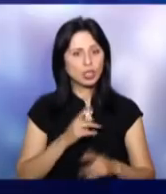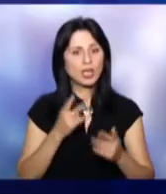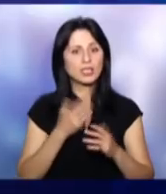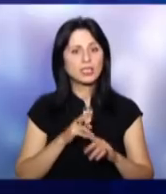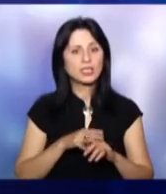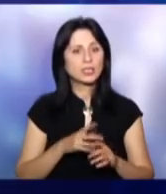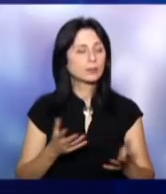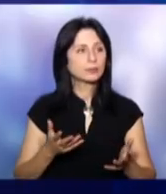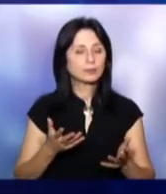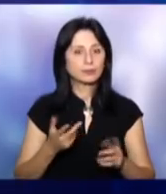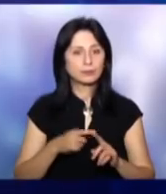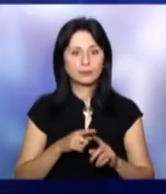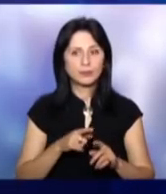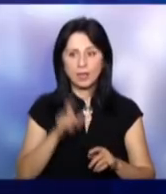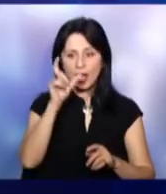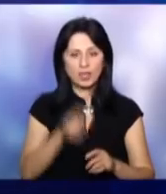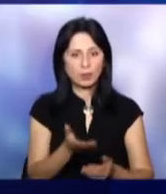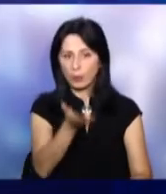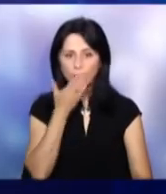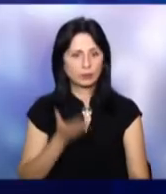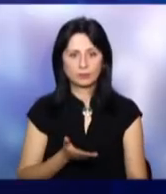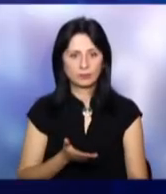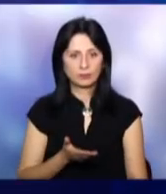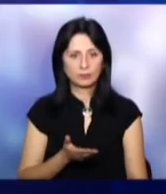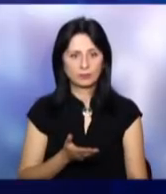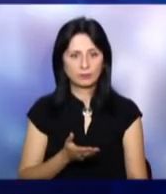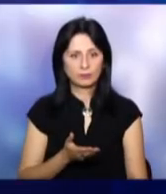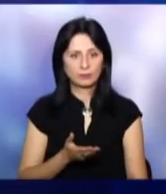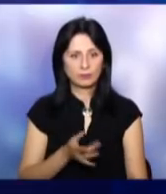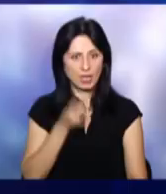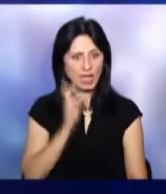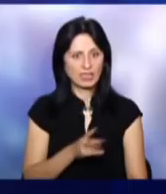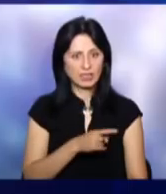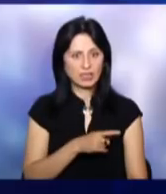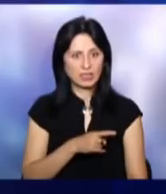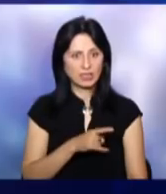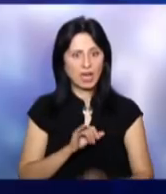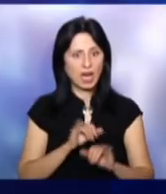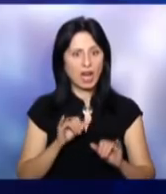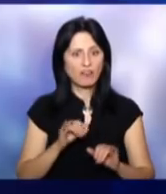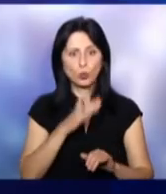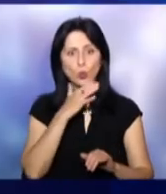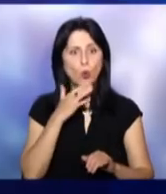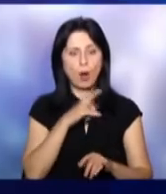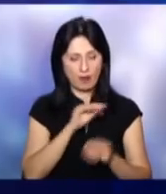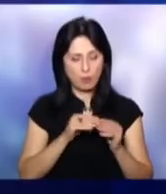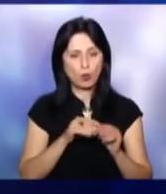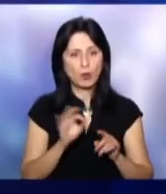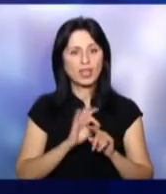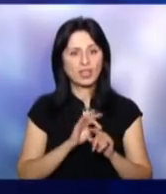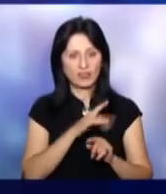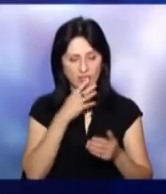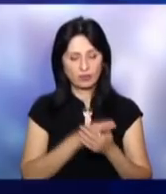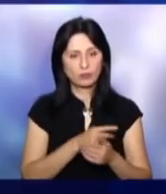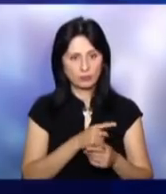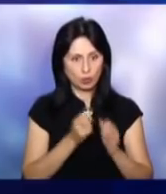ეს არის ტოტალური გამოფიტვა. Ასე რომ ეს ადამიანი რა თქმა უნდა არის რისკის ქვეშ, რომ განვითარდეს უამრავი პრობლემა,